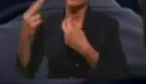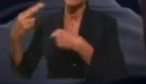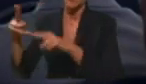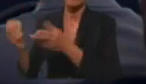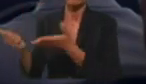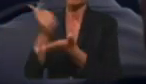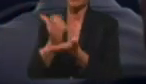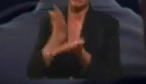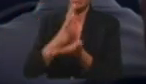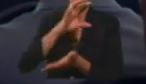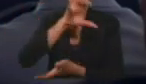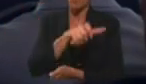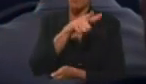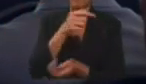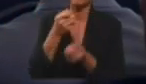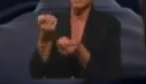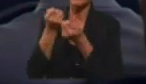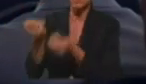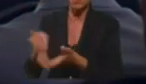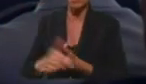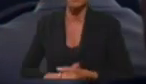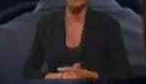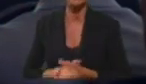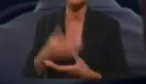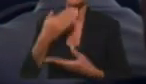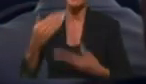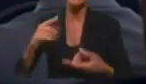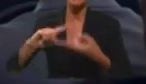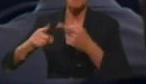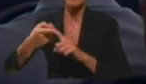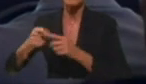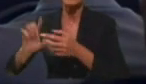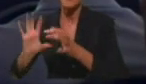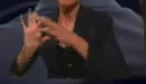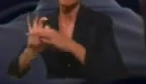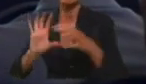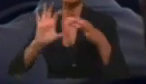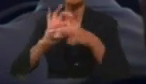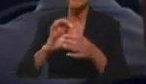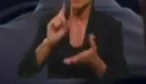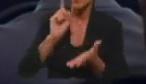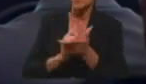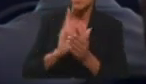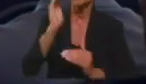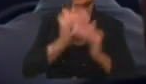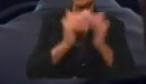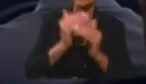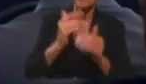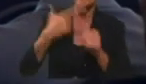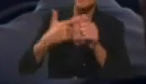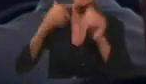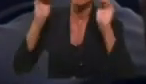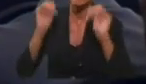sektor transportu. Dzięki polityce spójności udało się sfinansować budowę i modernizację ponad 20 tysięcy dróg.